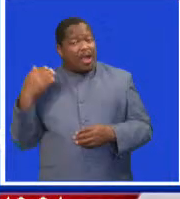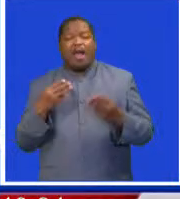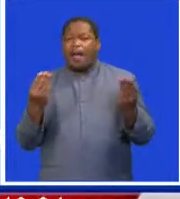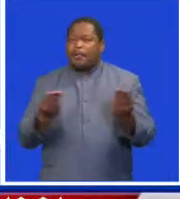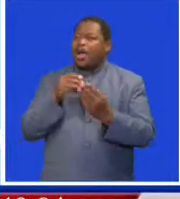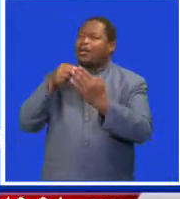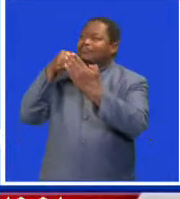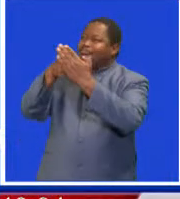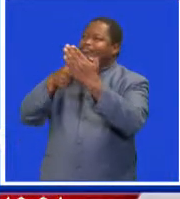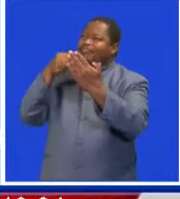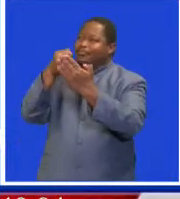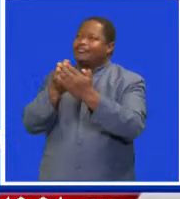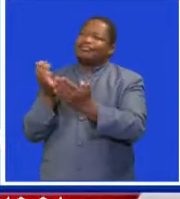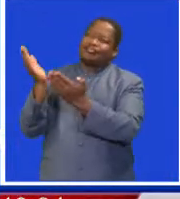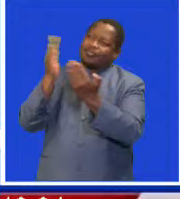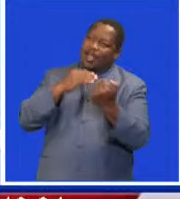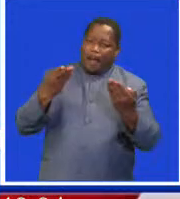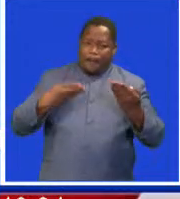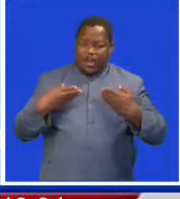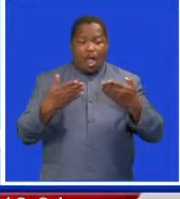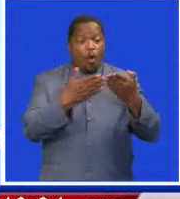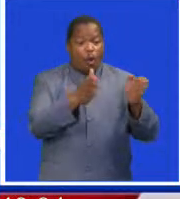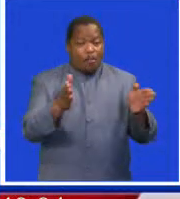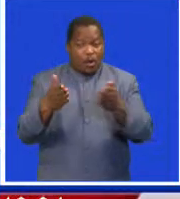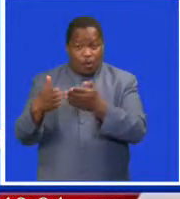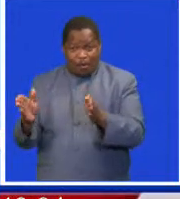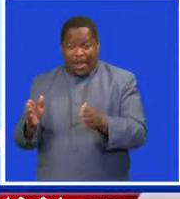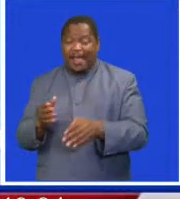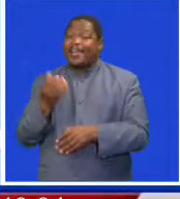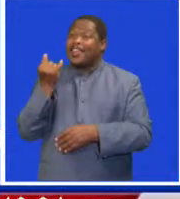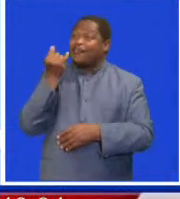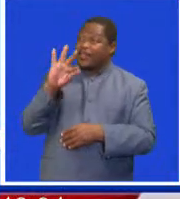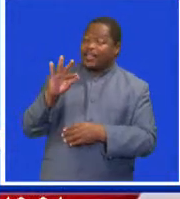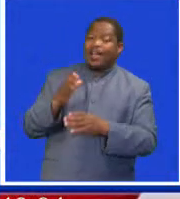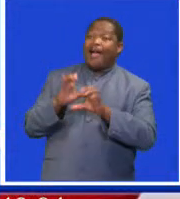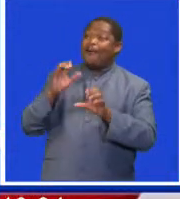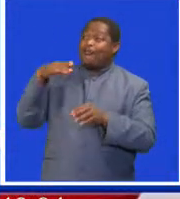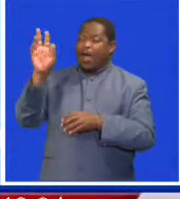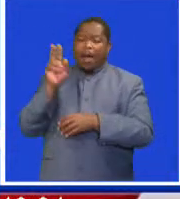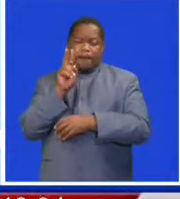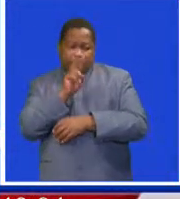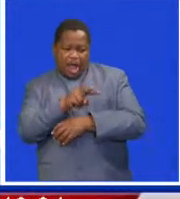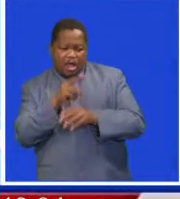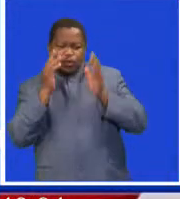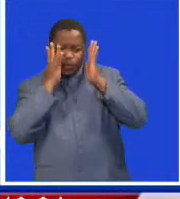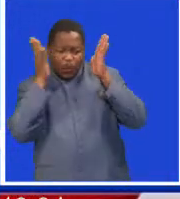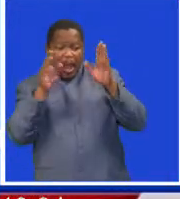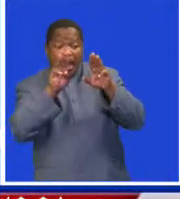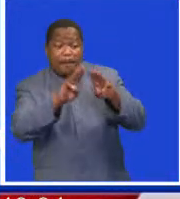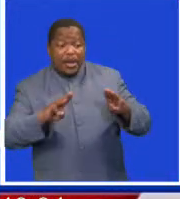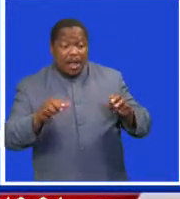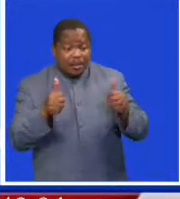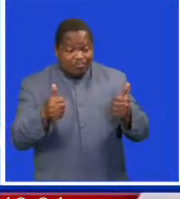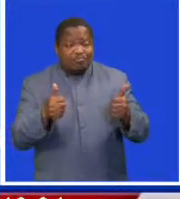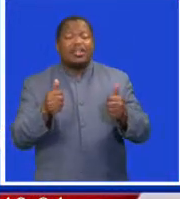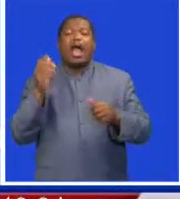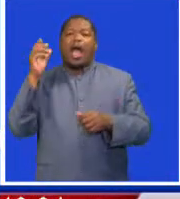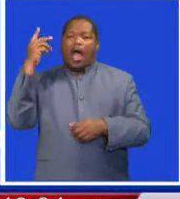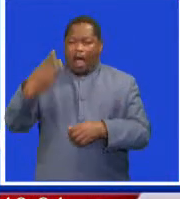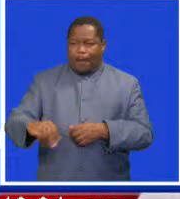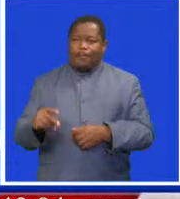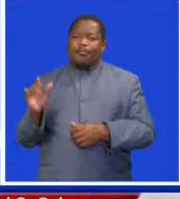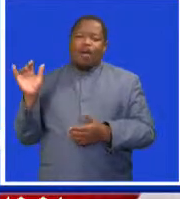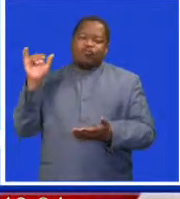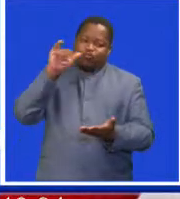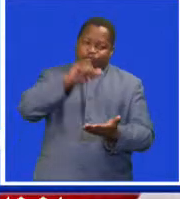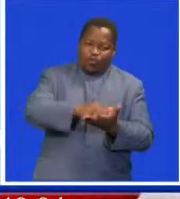imali lapha even uma bakhanza ukuthi live linekthula impahla yabo itawuphepha kusho wona ukuthi umnotho utawuchubekela embili ukhuluma ke mfana nenkosi sekanza kabantu